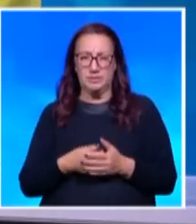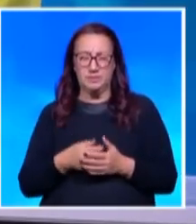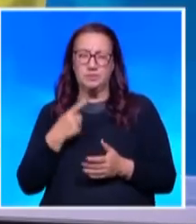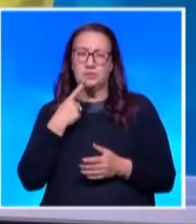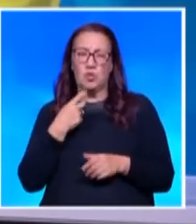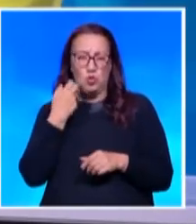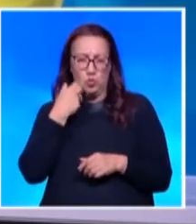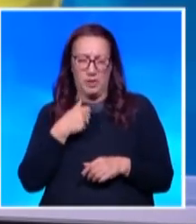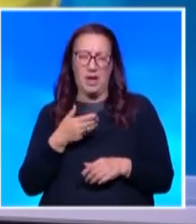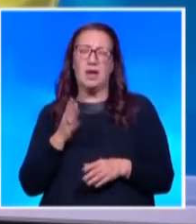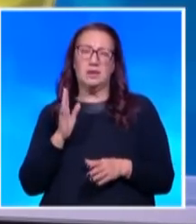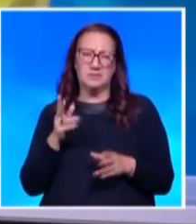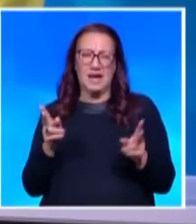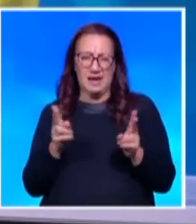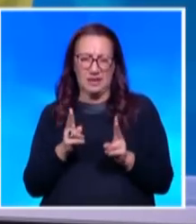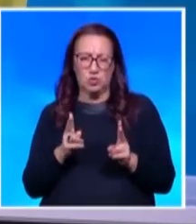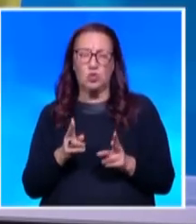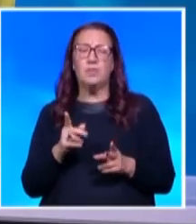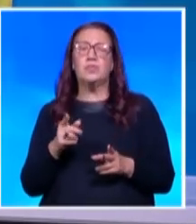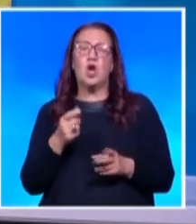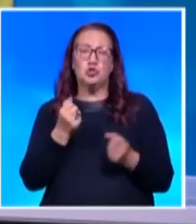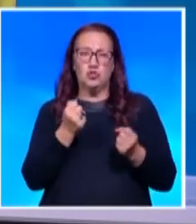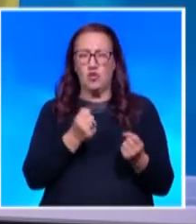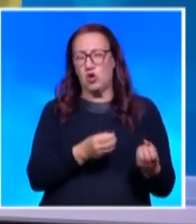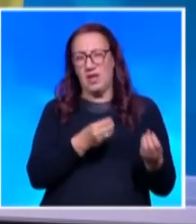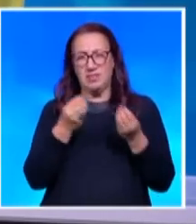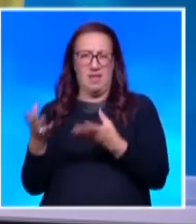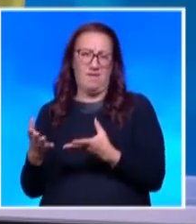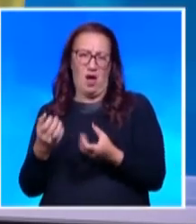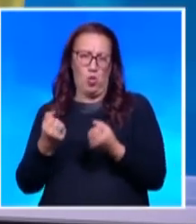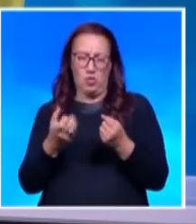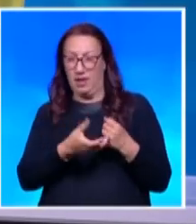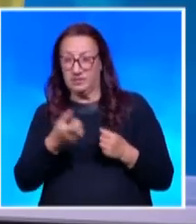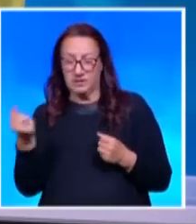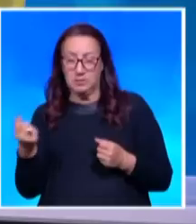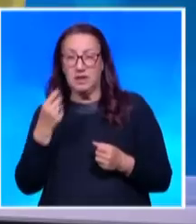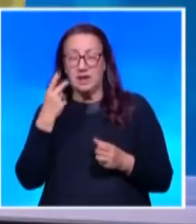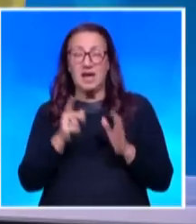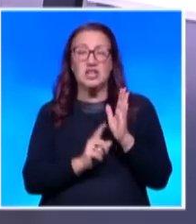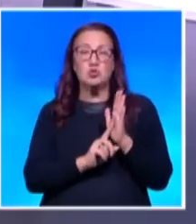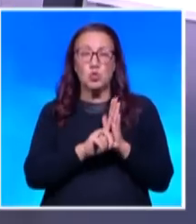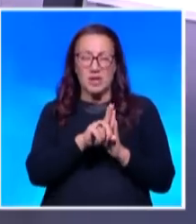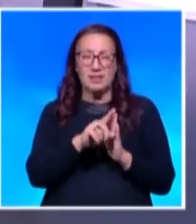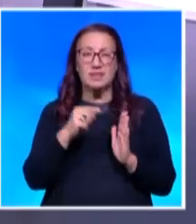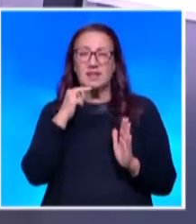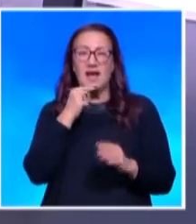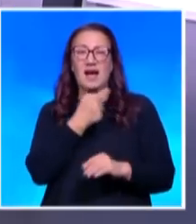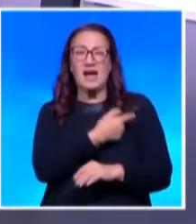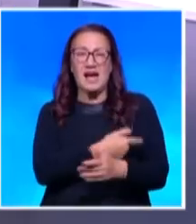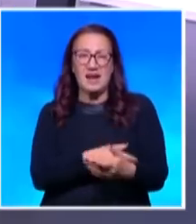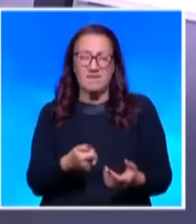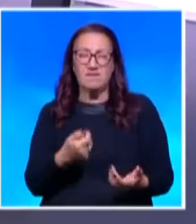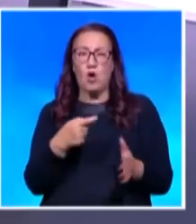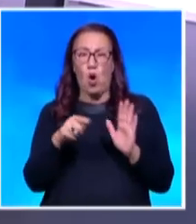автомобил доброволно се предава от от шофьора излизат резултатите кръвни проби отрицателни какво се случва с тоя автомобил как той да си го